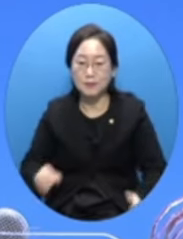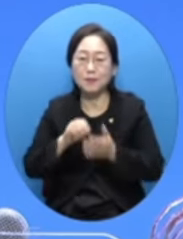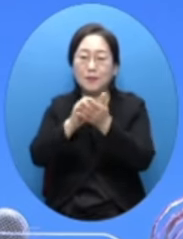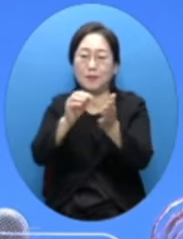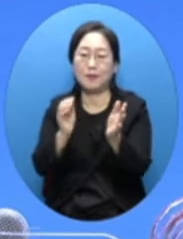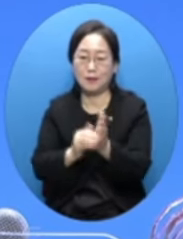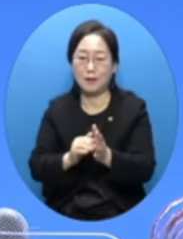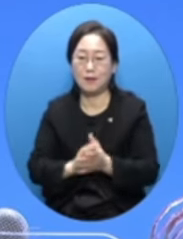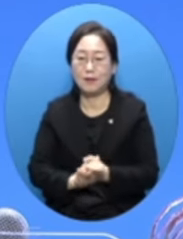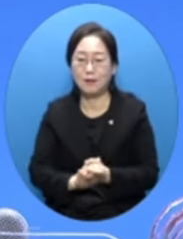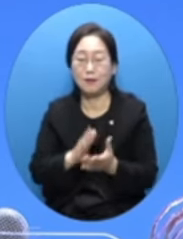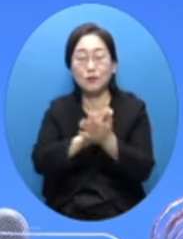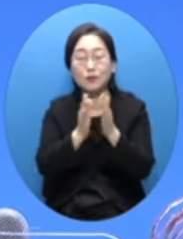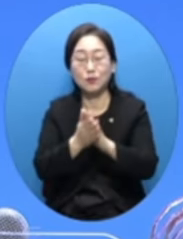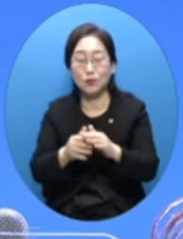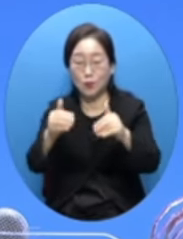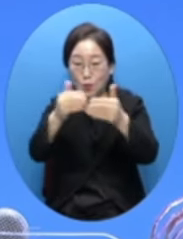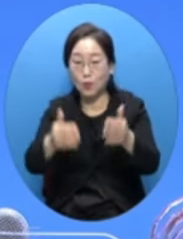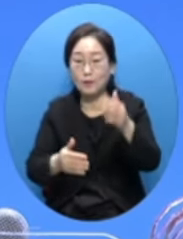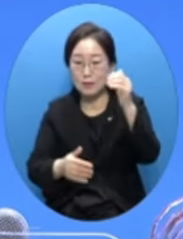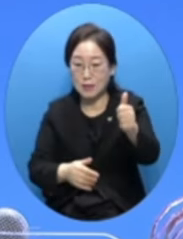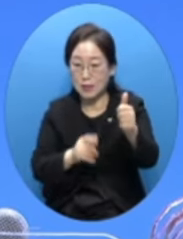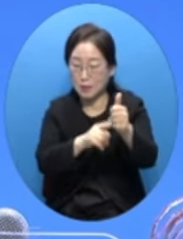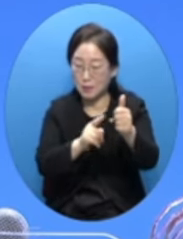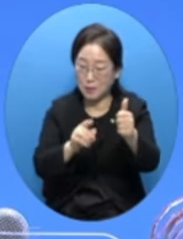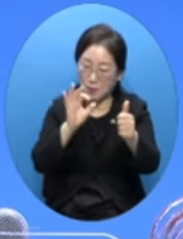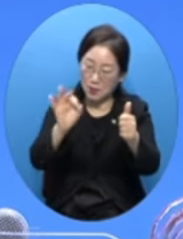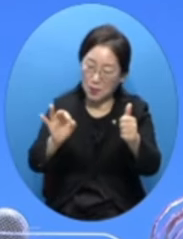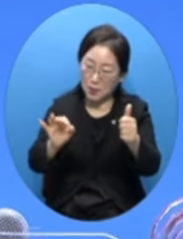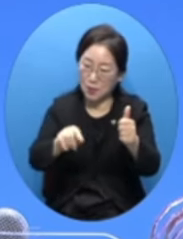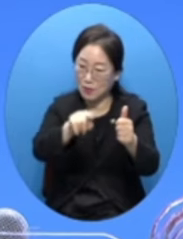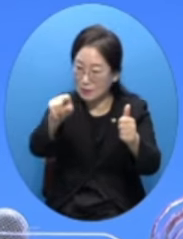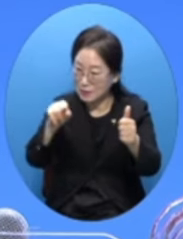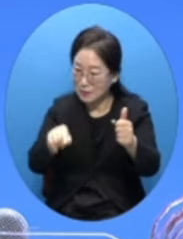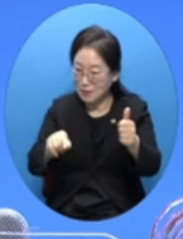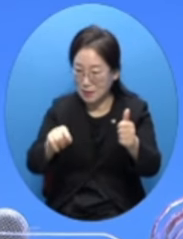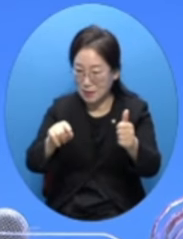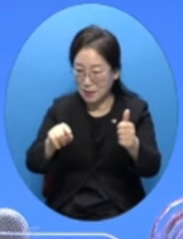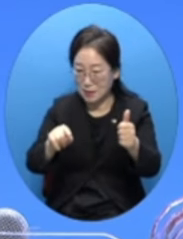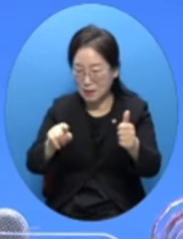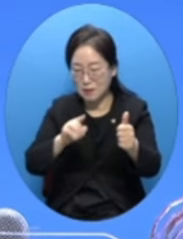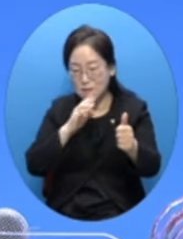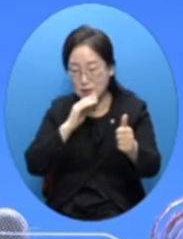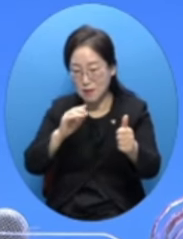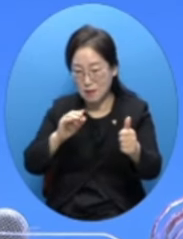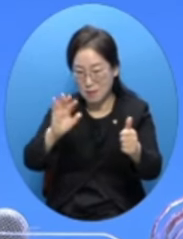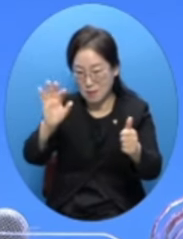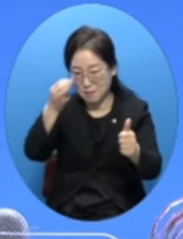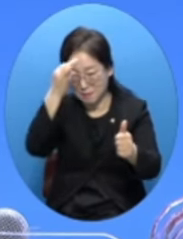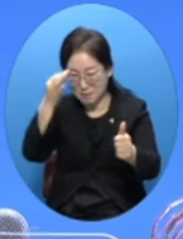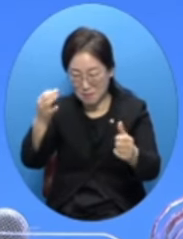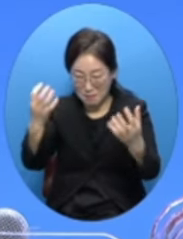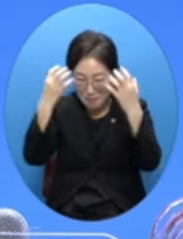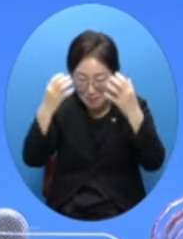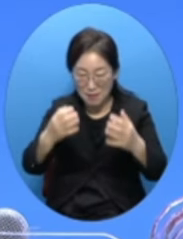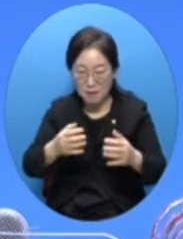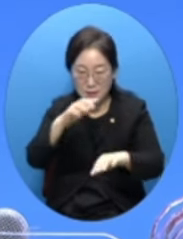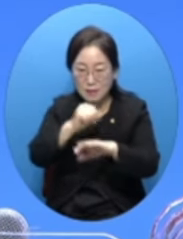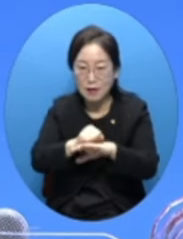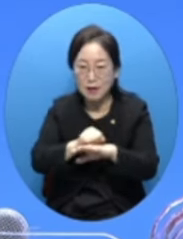그래서 그 유치원 원장이 가장 유치원에서 베테랑인 교사반에 이 아이를 배정해